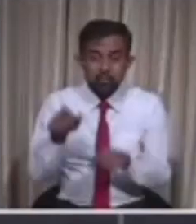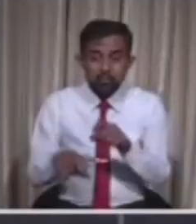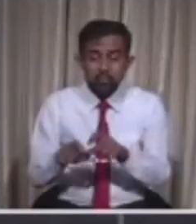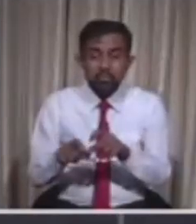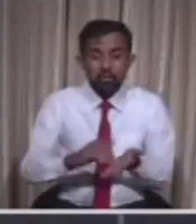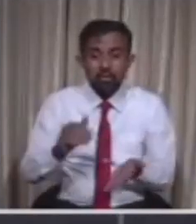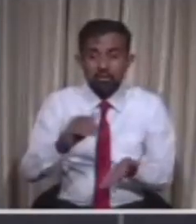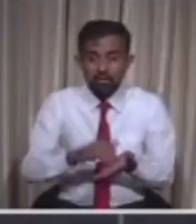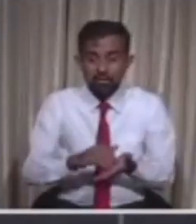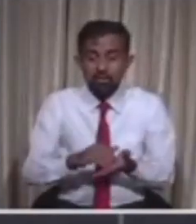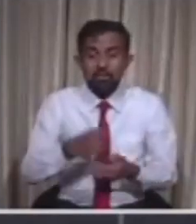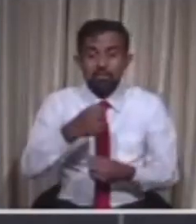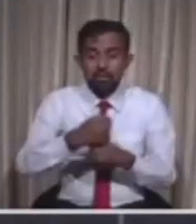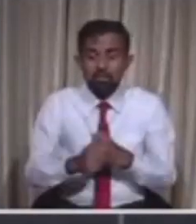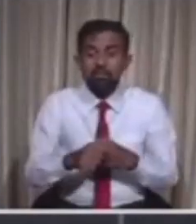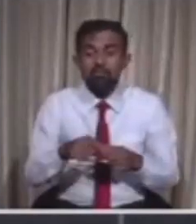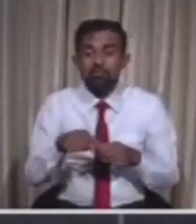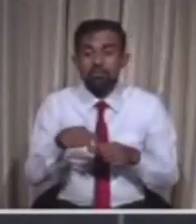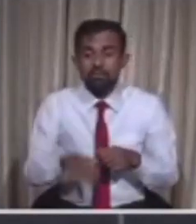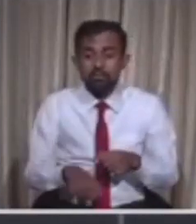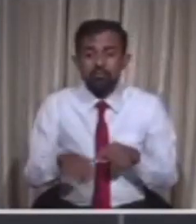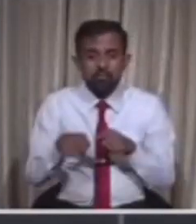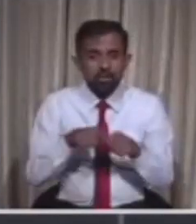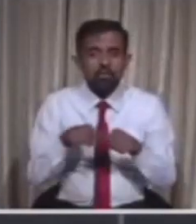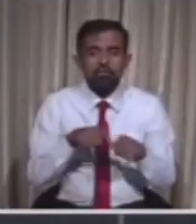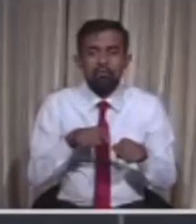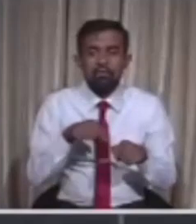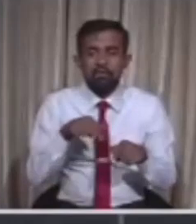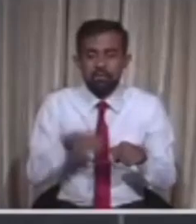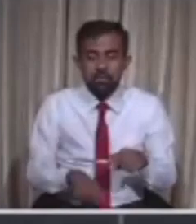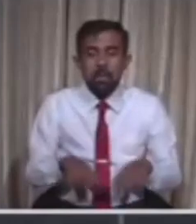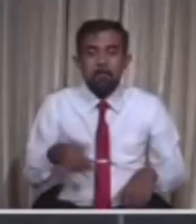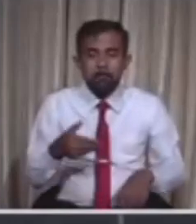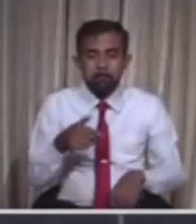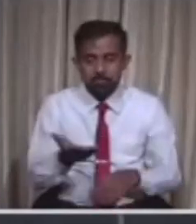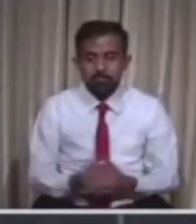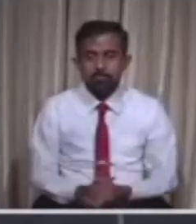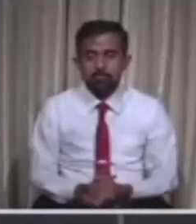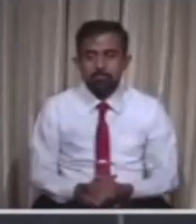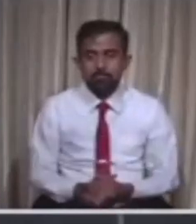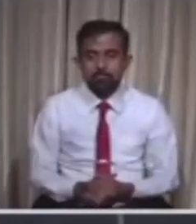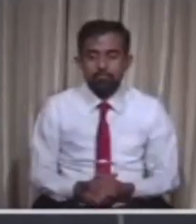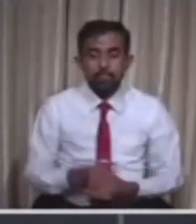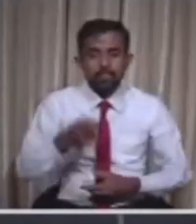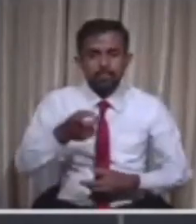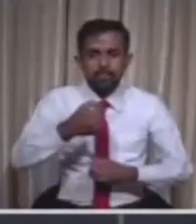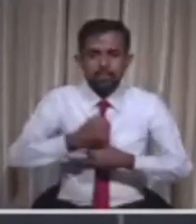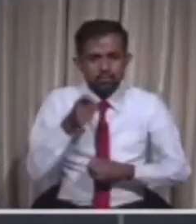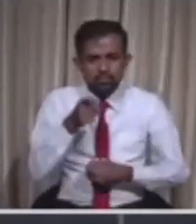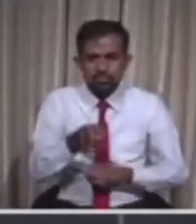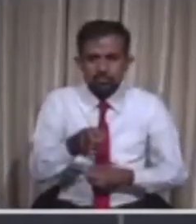අනලා නැවතත් ආණ්ඩුවක් පිහිටවලා වගේ දෙයක් තමයි මේ අවස්ථාවේදී නම් පේන්නේ. මේ ආණ්ඩුවට